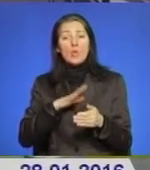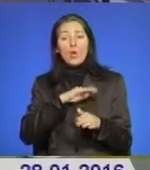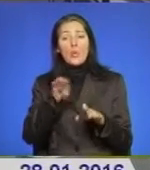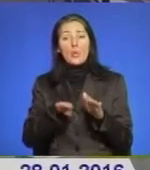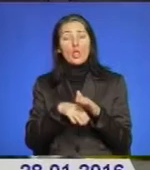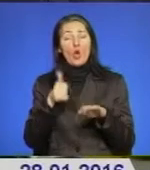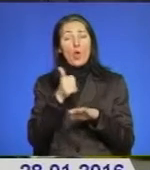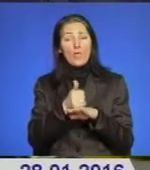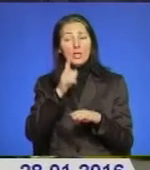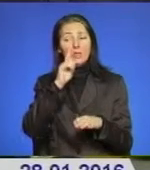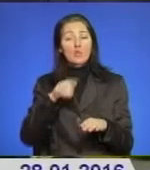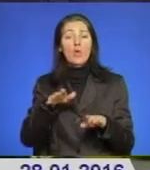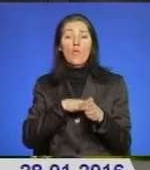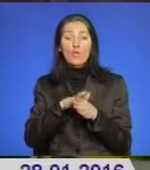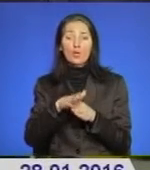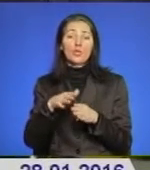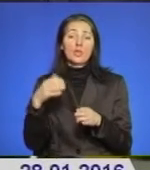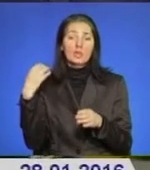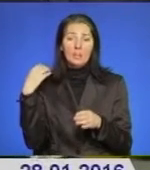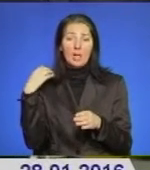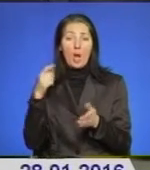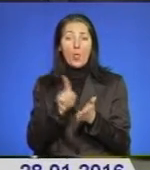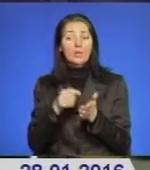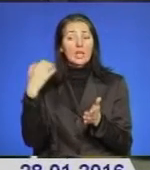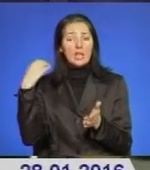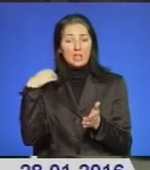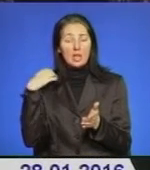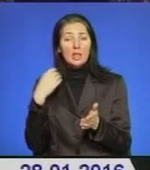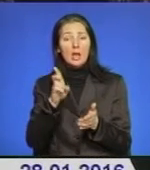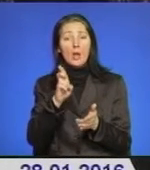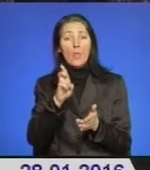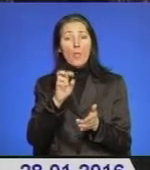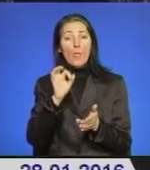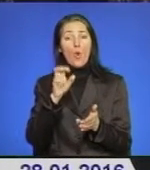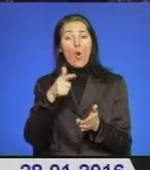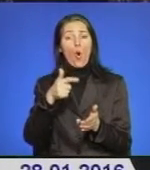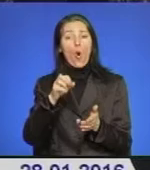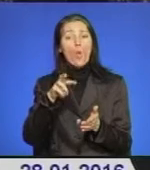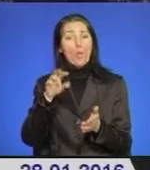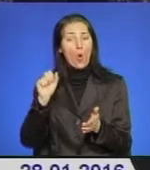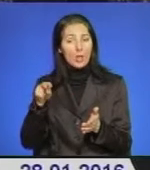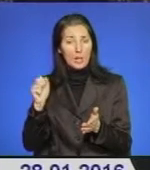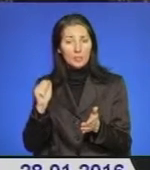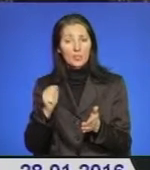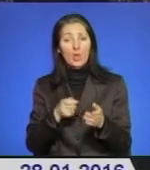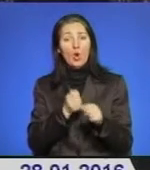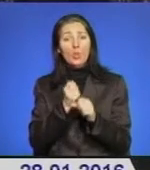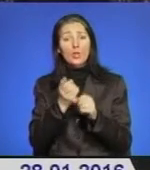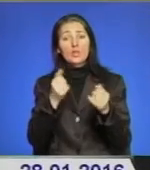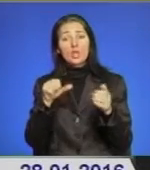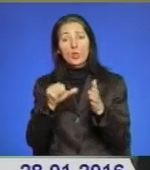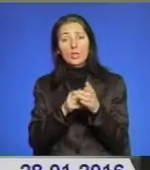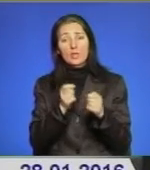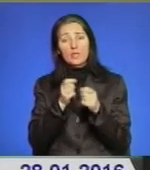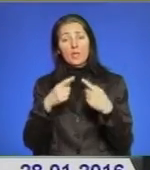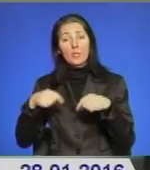головуванням тимчасово виконуючого обов'язки начальника ГУНП в області Олександра Богомола. У роботі засідання взяли участь керівники структурних